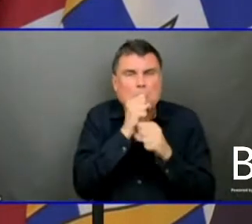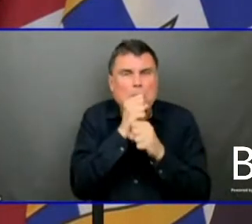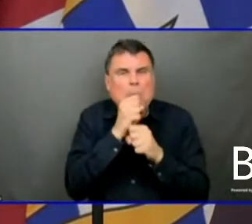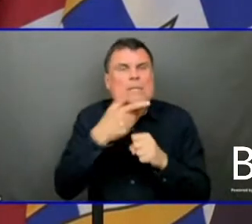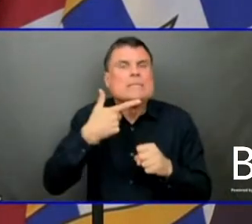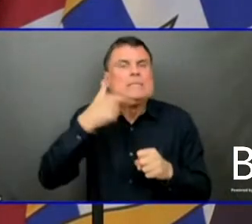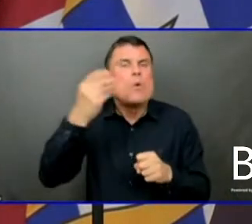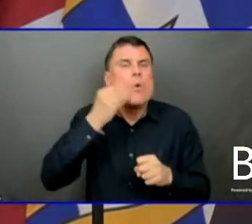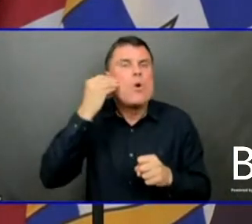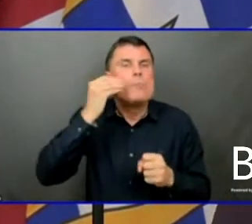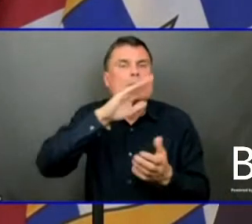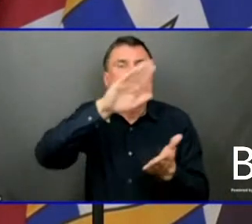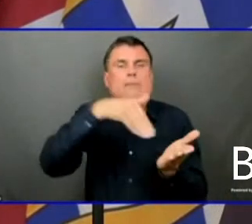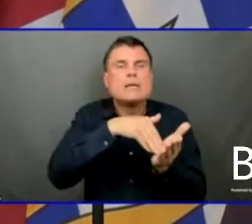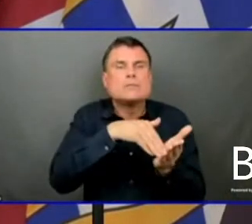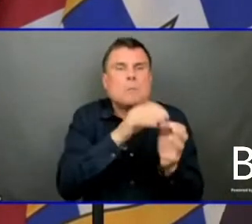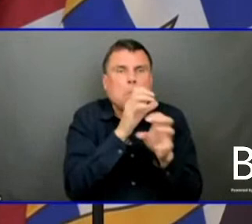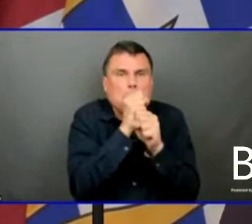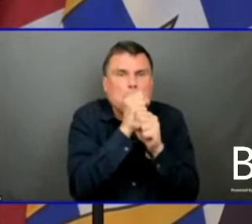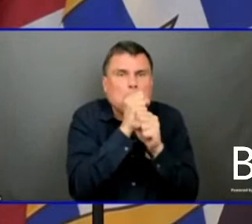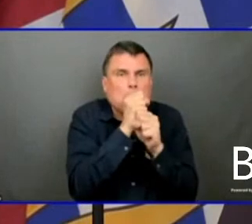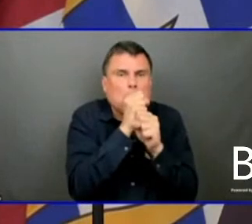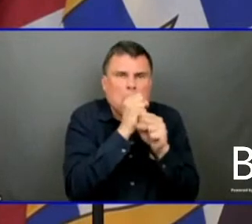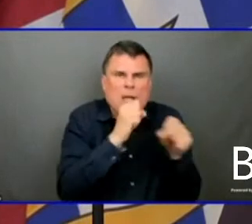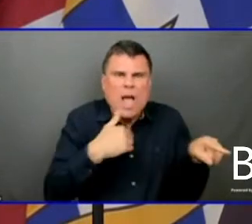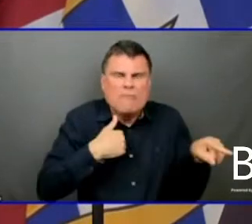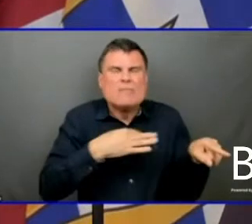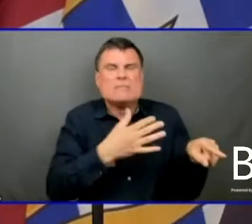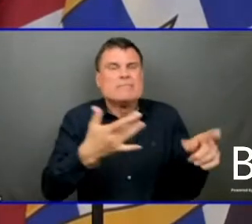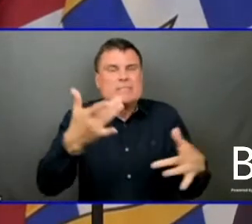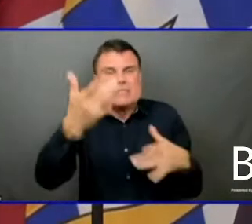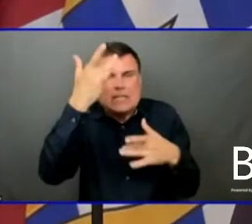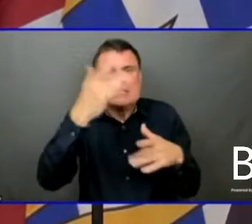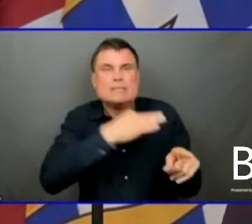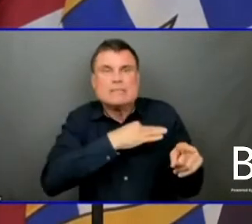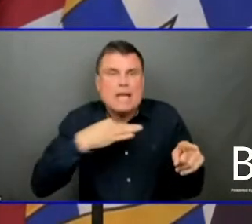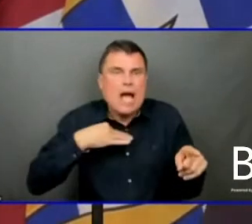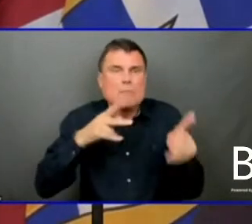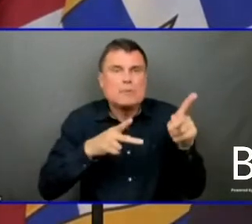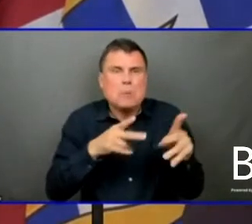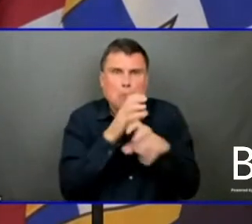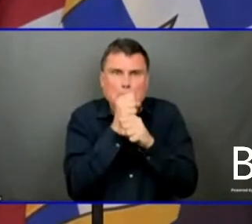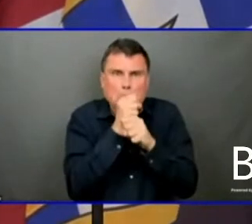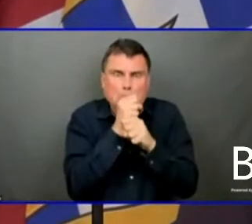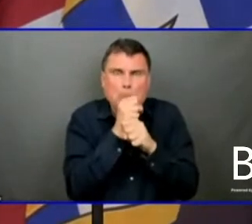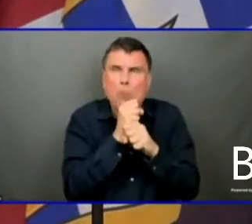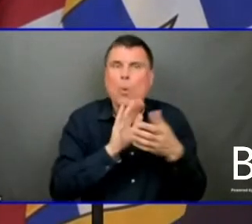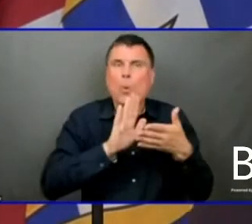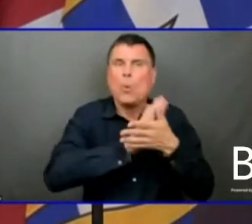were sick staff? Yeah, so 那么今天他说有一个故事爆出来有一个长期护理